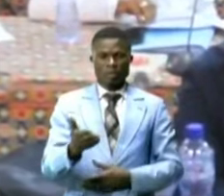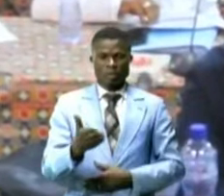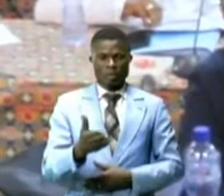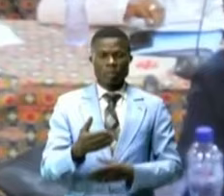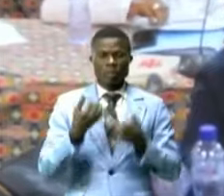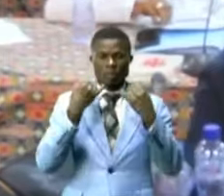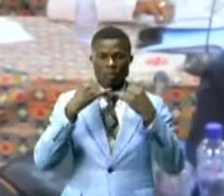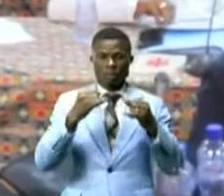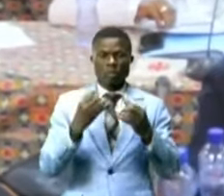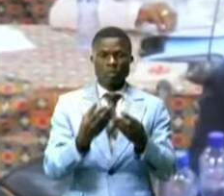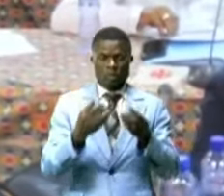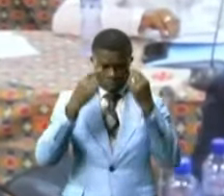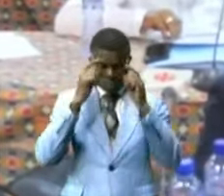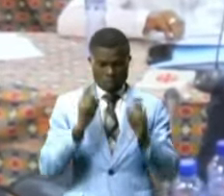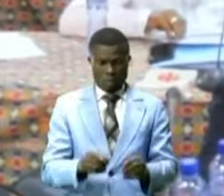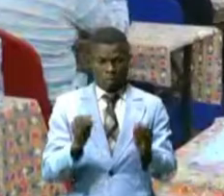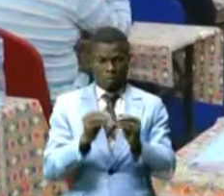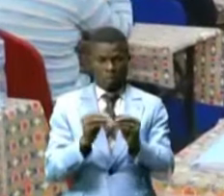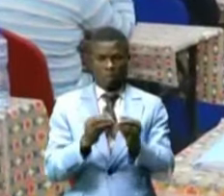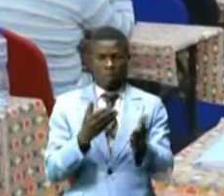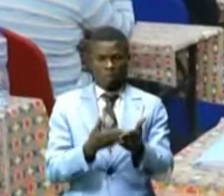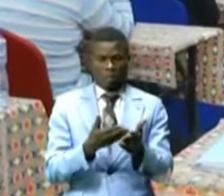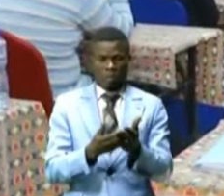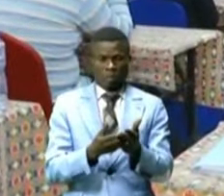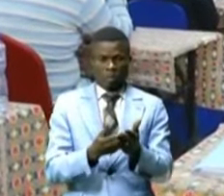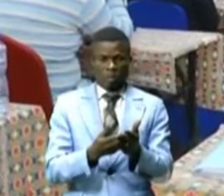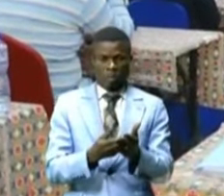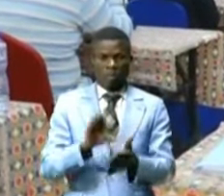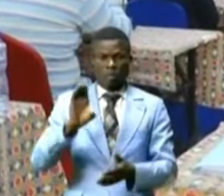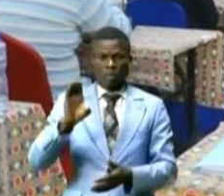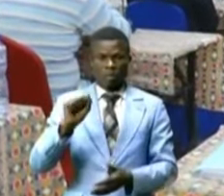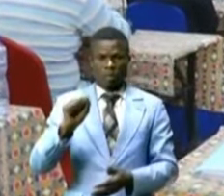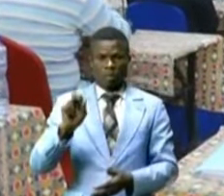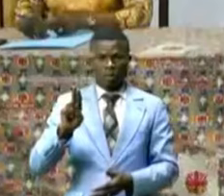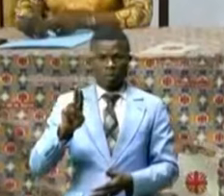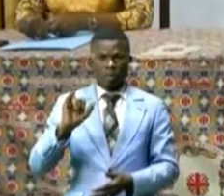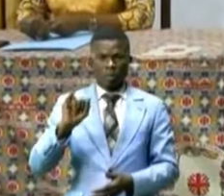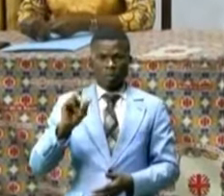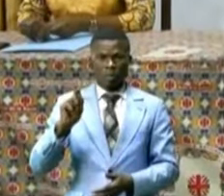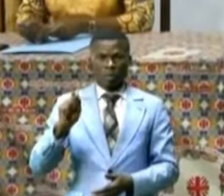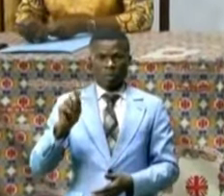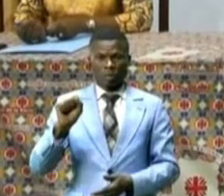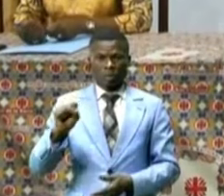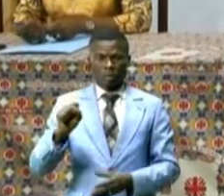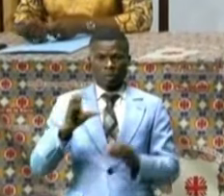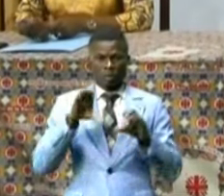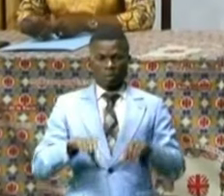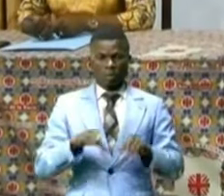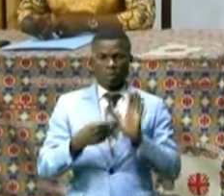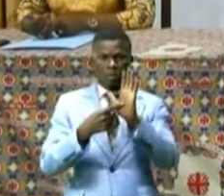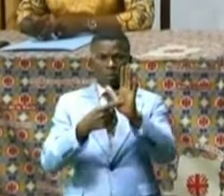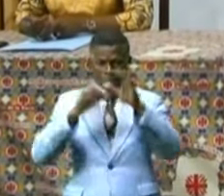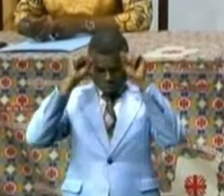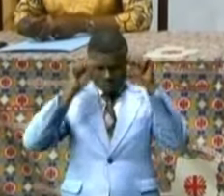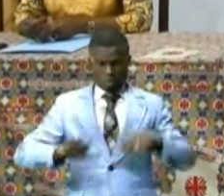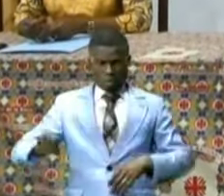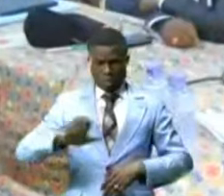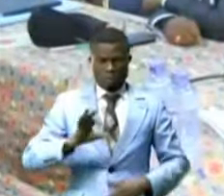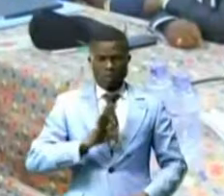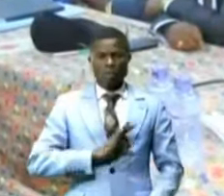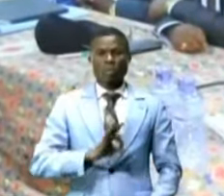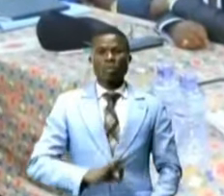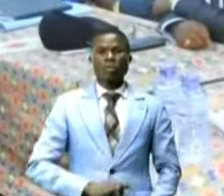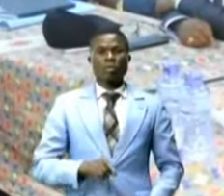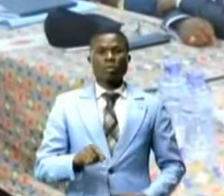Signalons que les résolutions de ces assises des Caritas Congo seront présentées auprès du président de la République, Félix Antoine